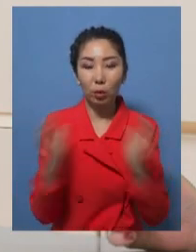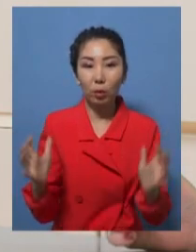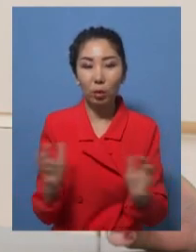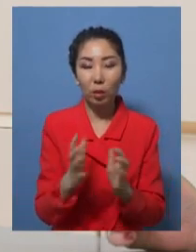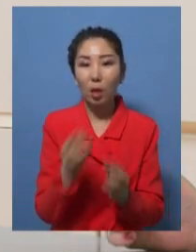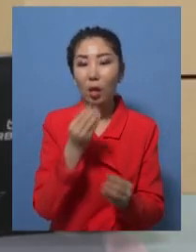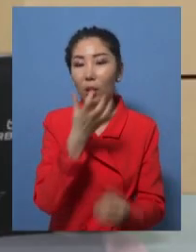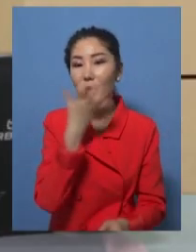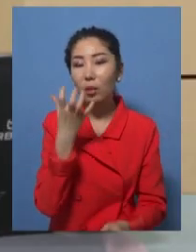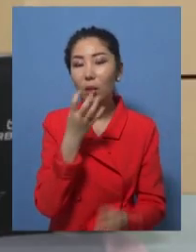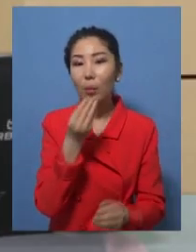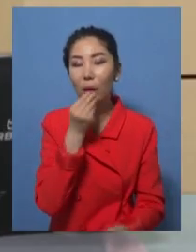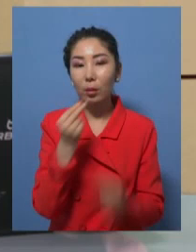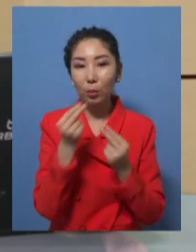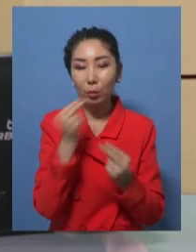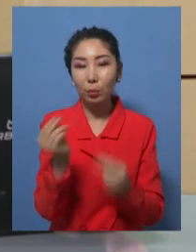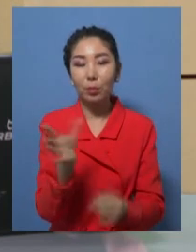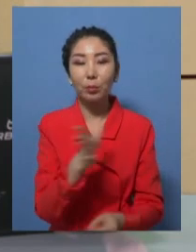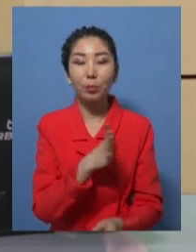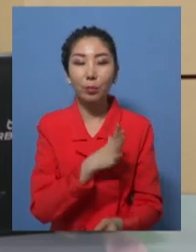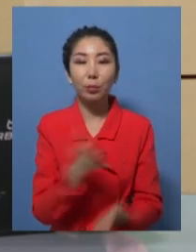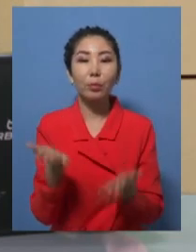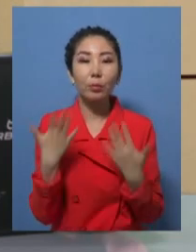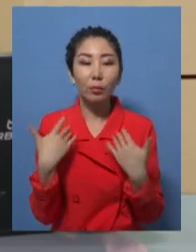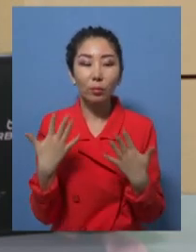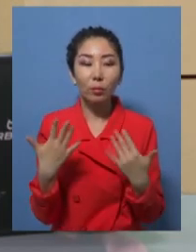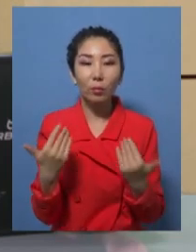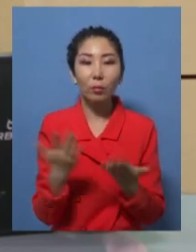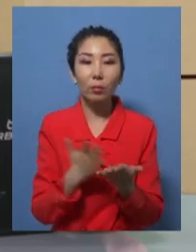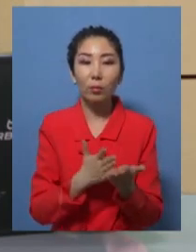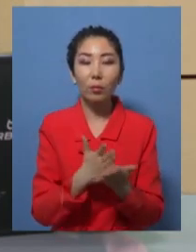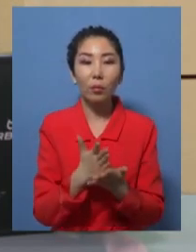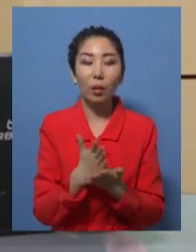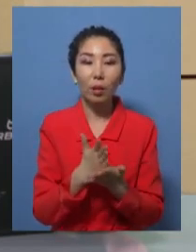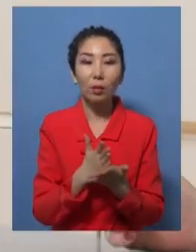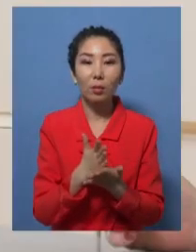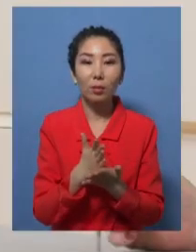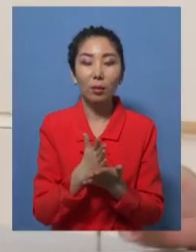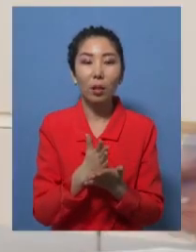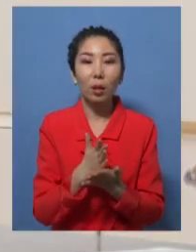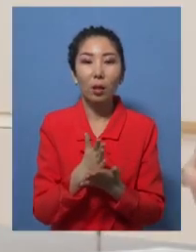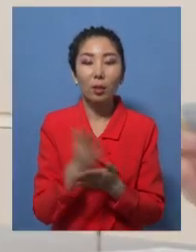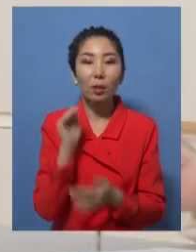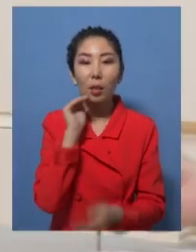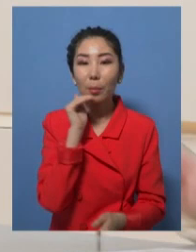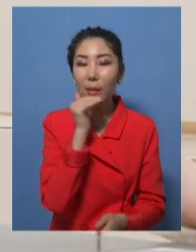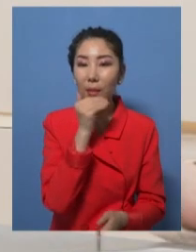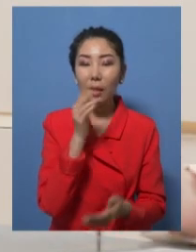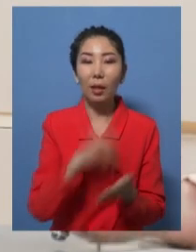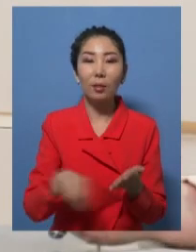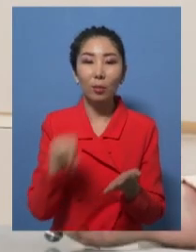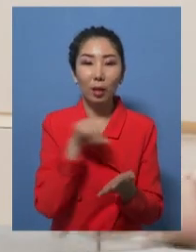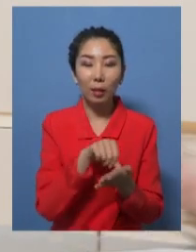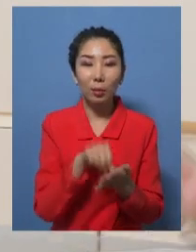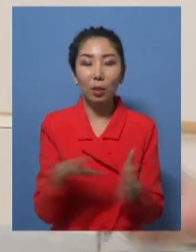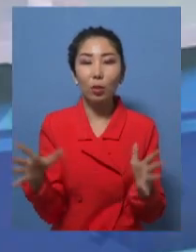ыстық тамақ. Сол бала ол тамақтану керек, серігу керек, демалу керек деген сияқты. Соның тамақтың сапасына қатысты уәж айтатындар